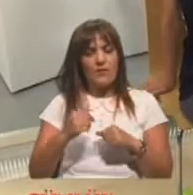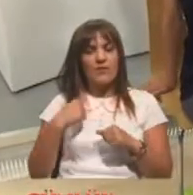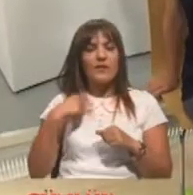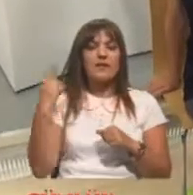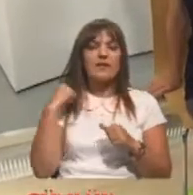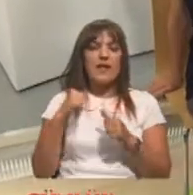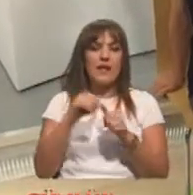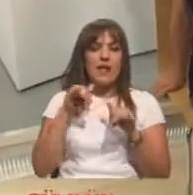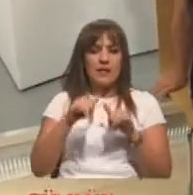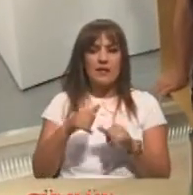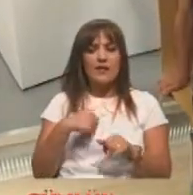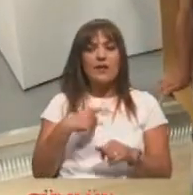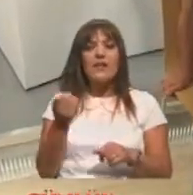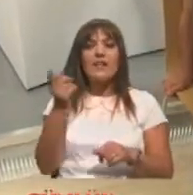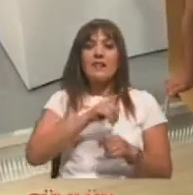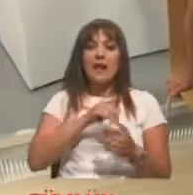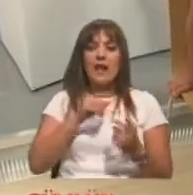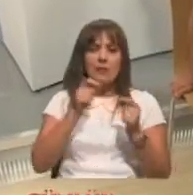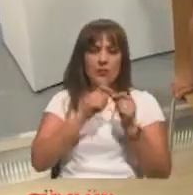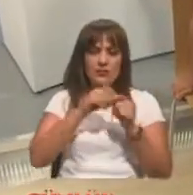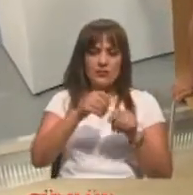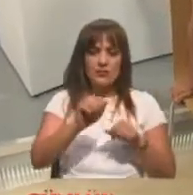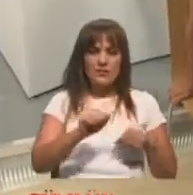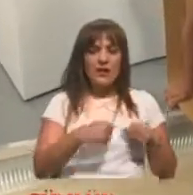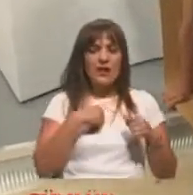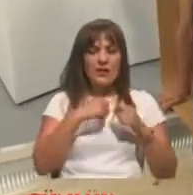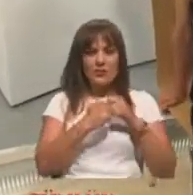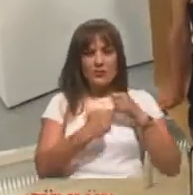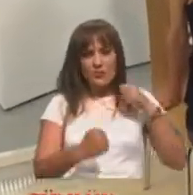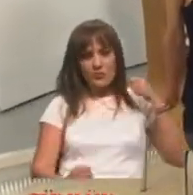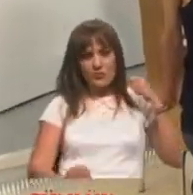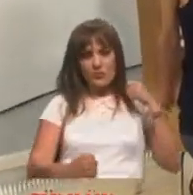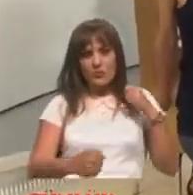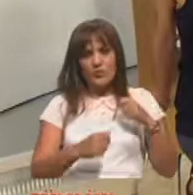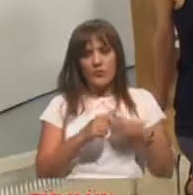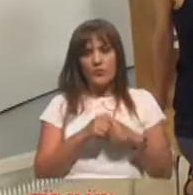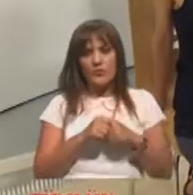Yerine koyuyorum. Diğerini getiriyorum.